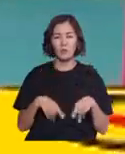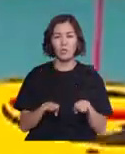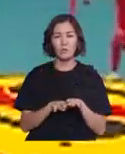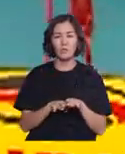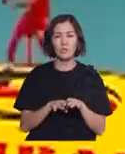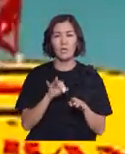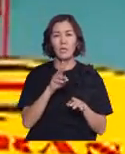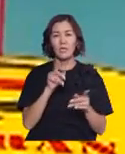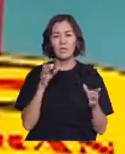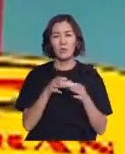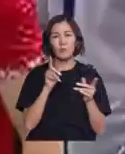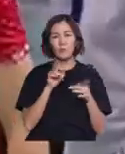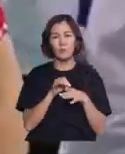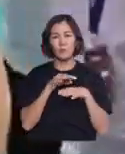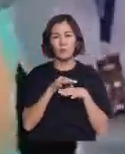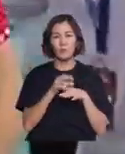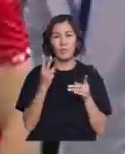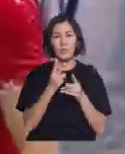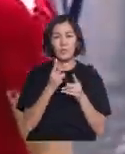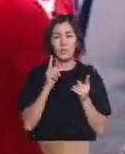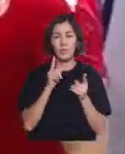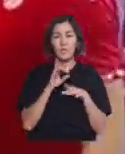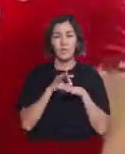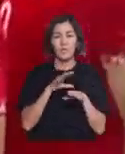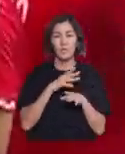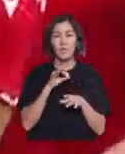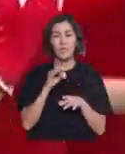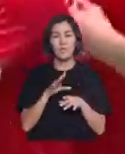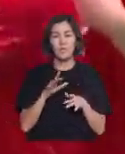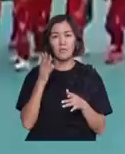Иран құрамасымен қос матч өткізу керек. Ал Аргентинамен кездесу